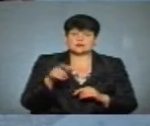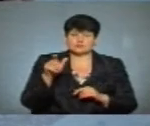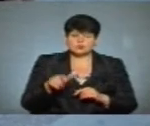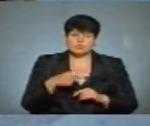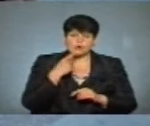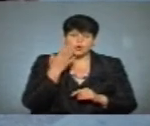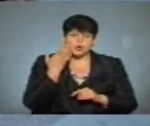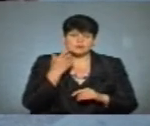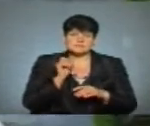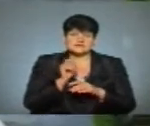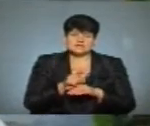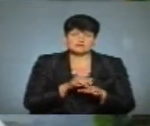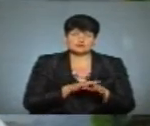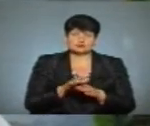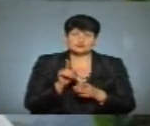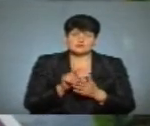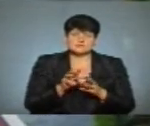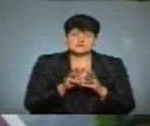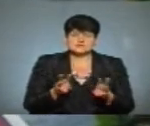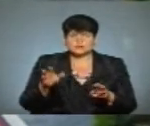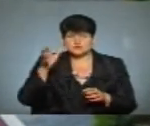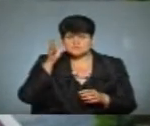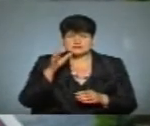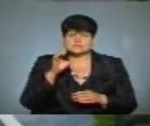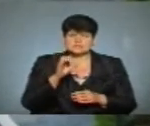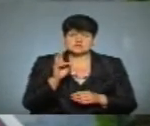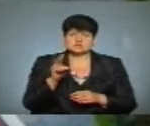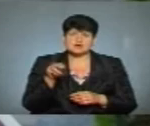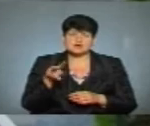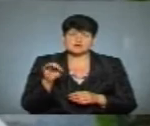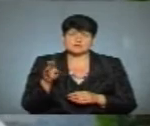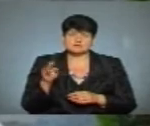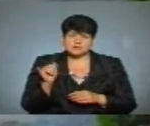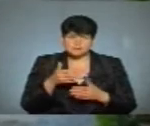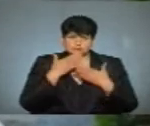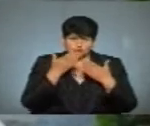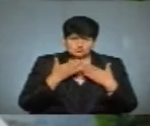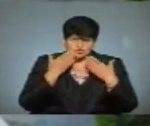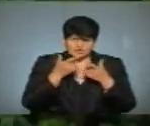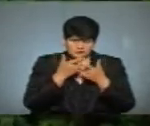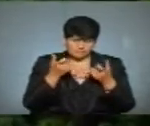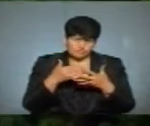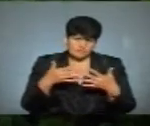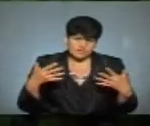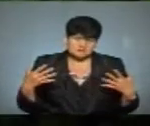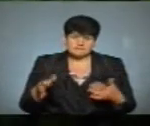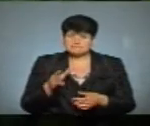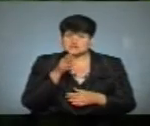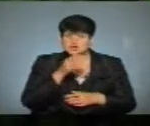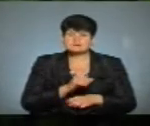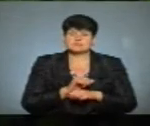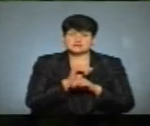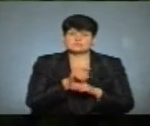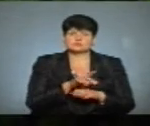коли призначили виконувача обов'язків міністра освіти і науки Сергія Шкарлета, прочитав про нього інформацію. Під час Майдану він